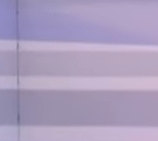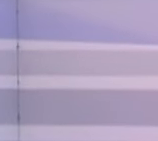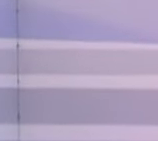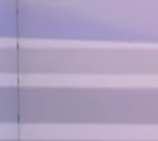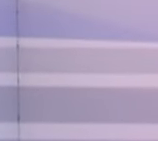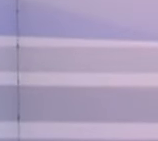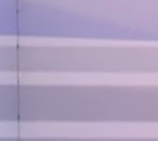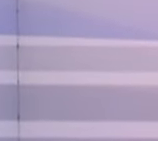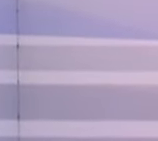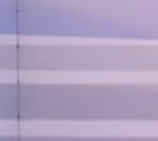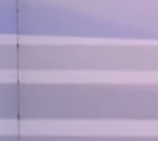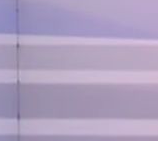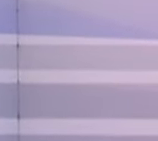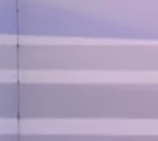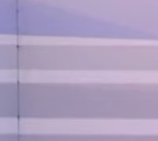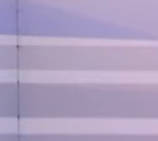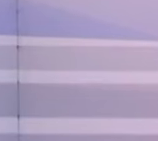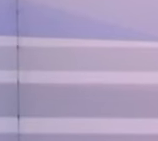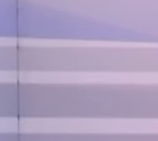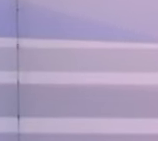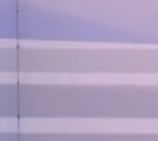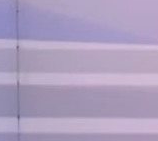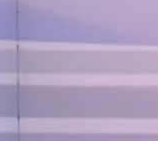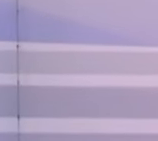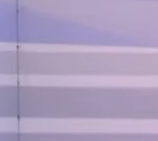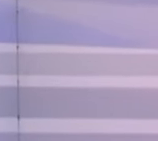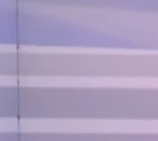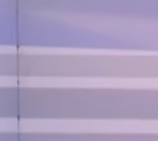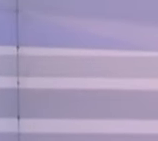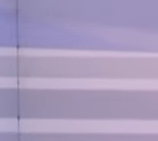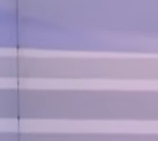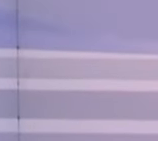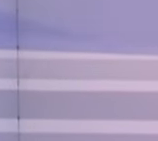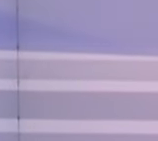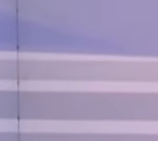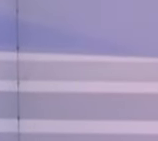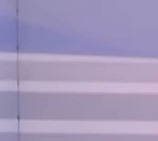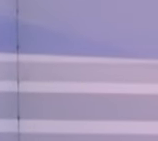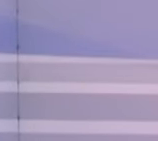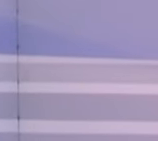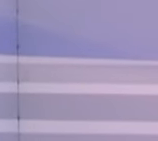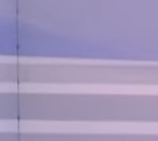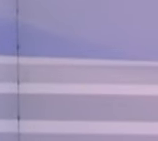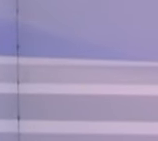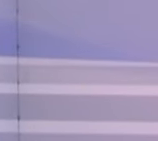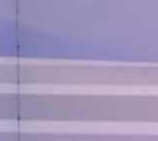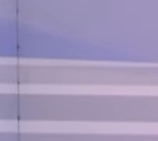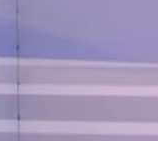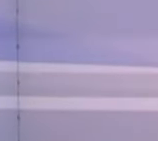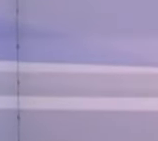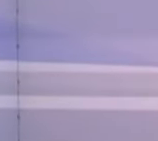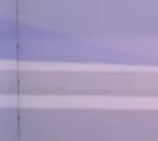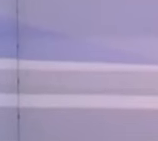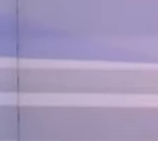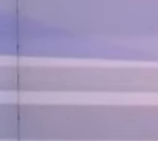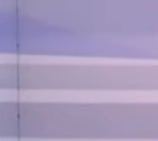Mga kapuso, patuloy na tumutok sa mga balita. Mag-subscribe sa GMA Integrated News sa YouTube. Sa mga kapuso